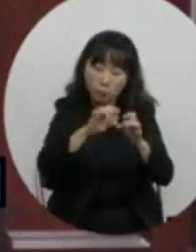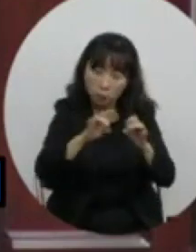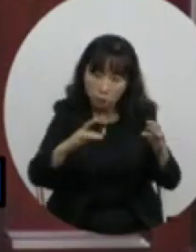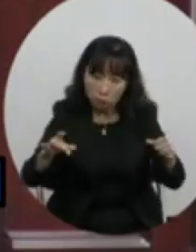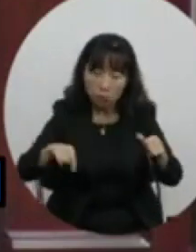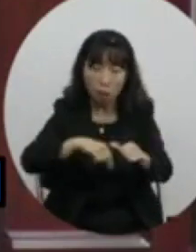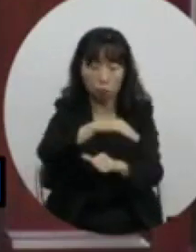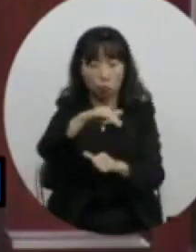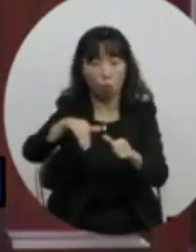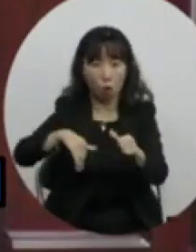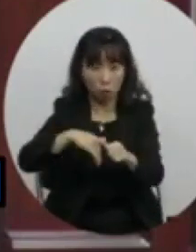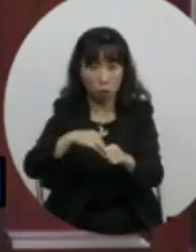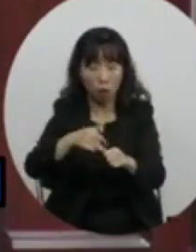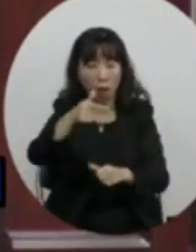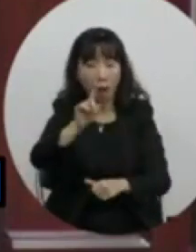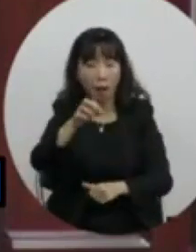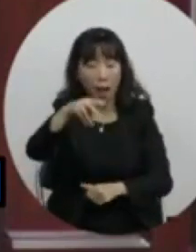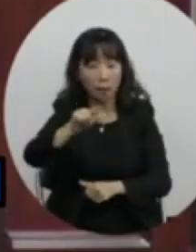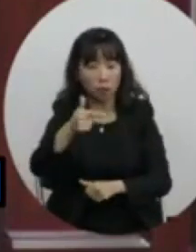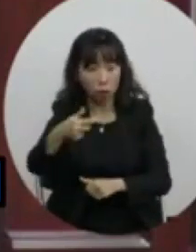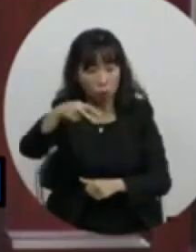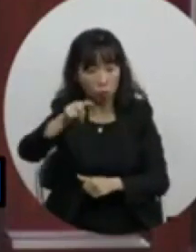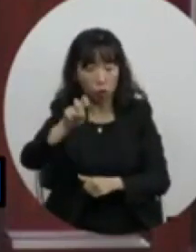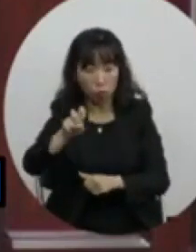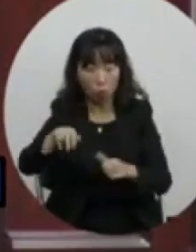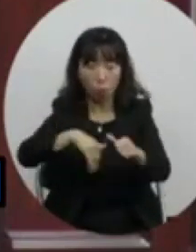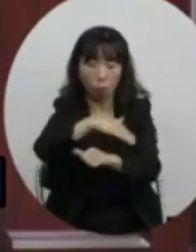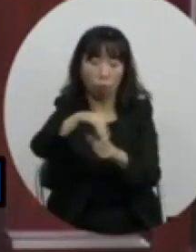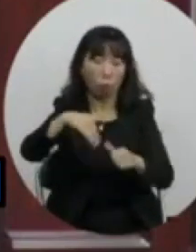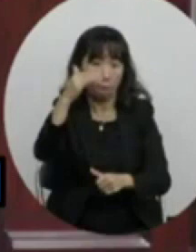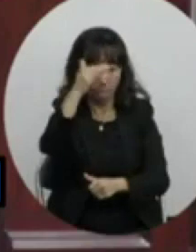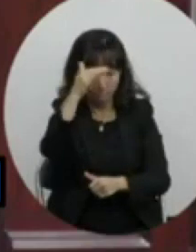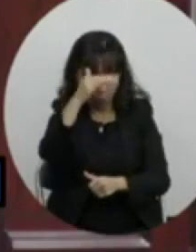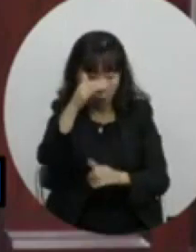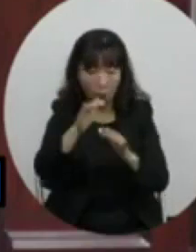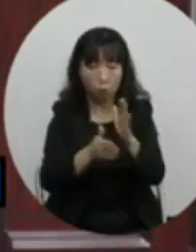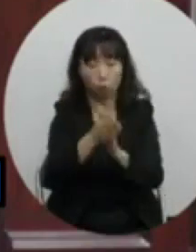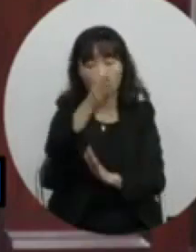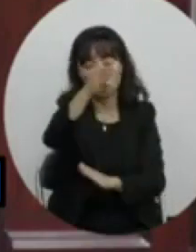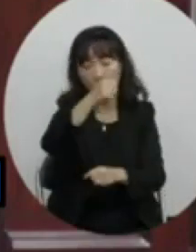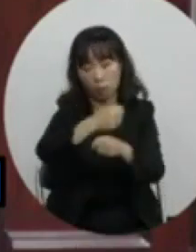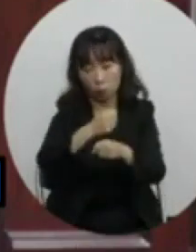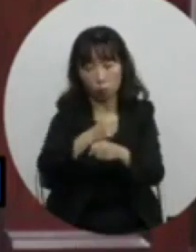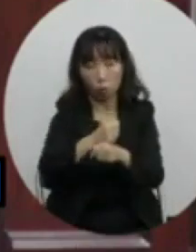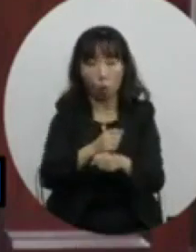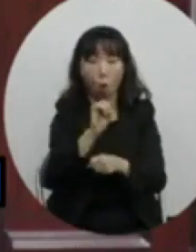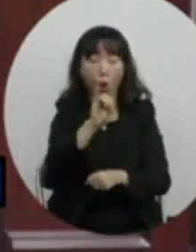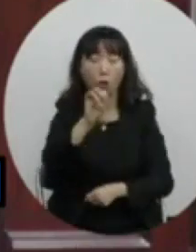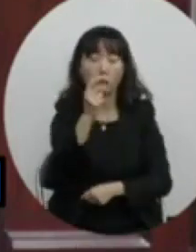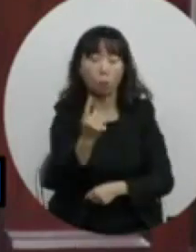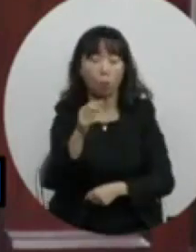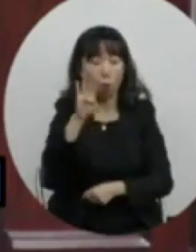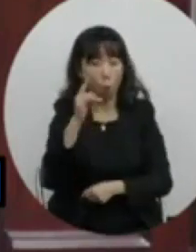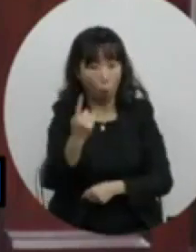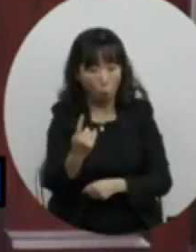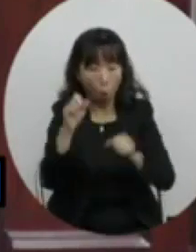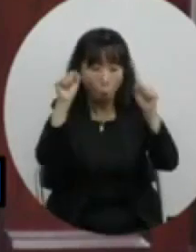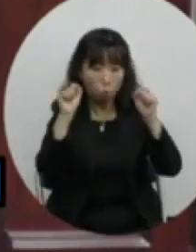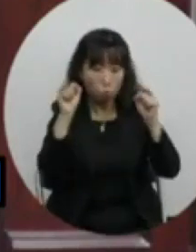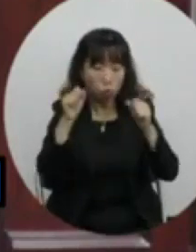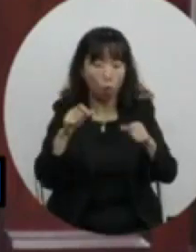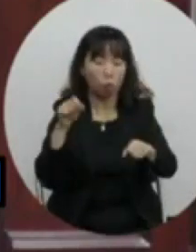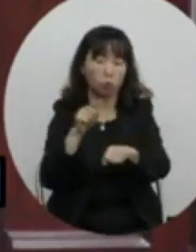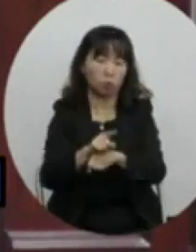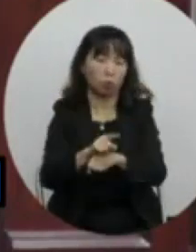연계하고 강천섬 1호을 수변 관광단지화하며 문화특화 거리를 조성하고 입포보 1호는 레포츠